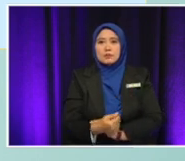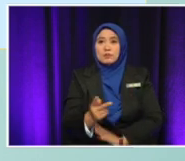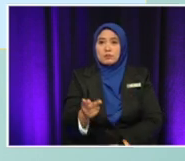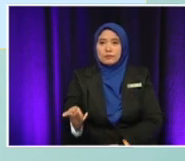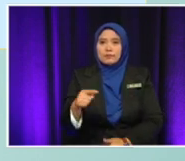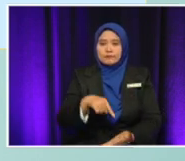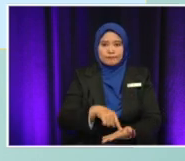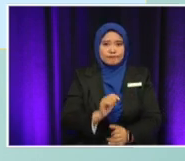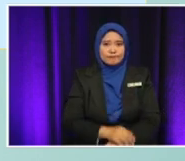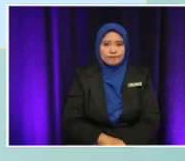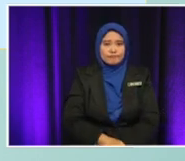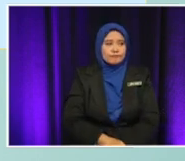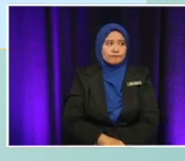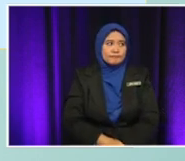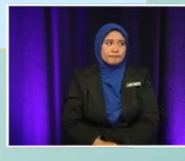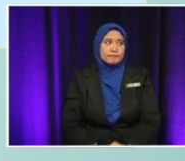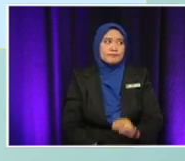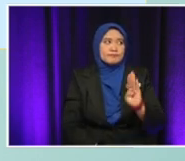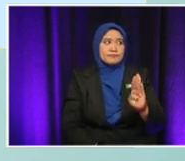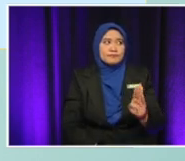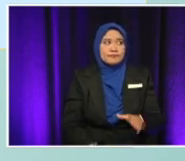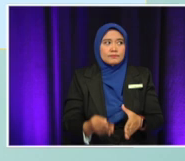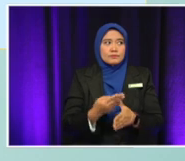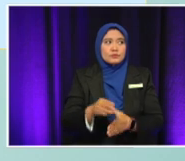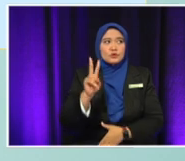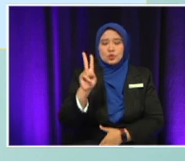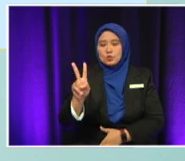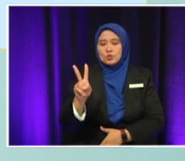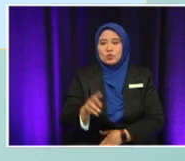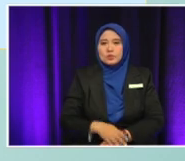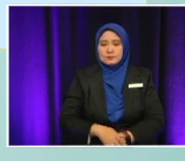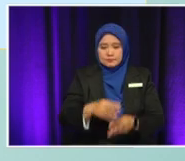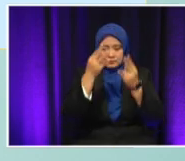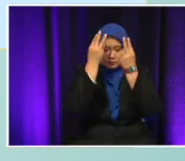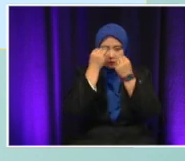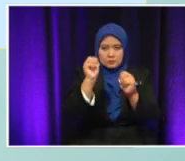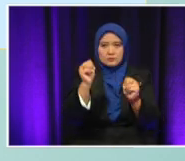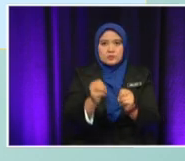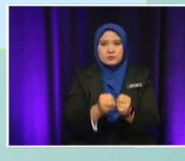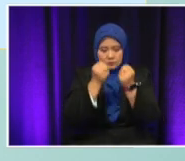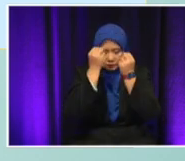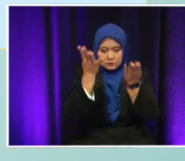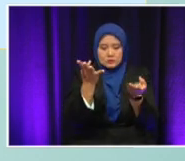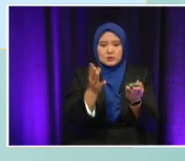bagi mempromosikan produk tersebut Oke jadi kita